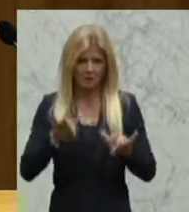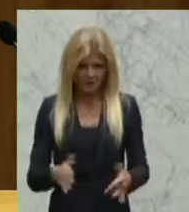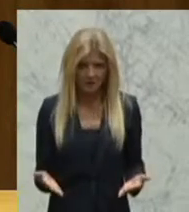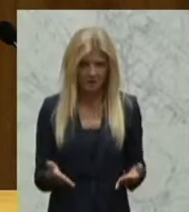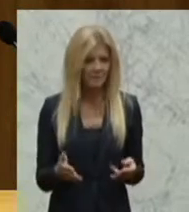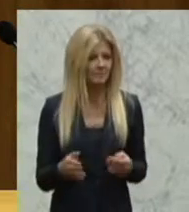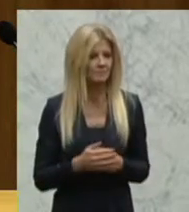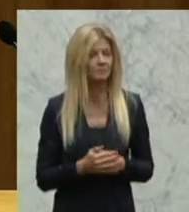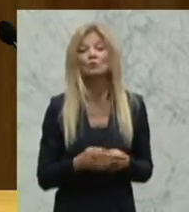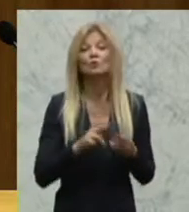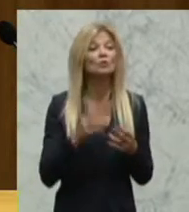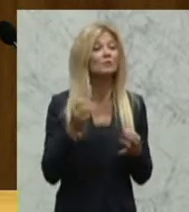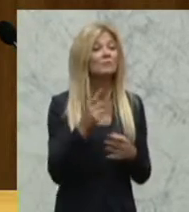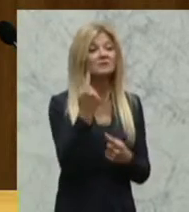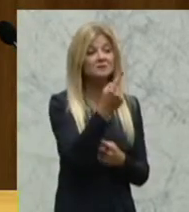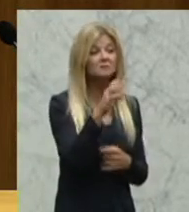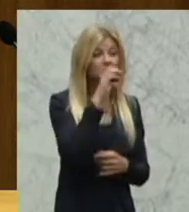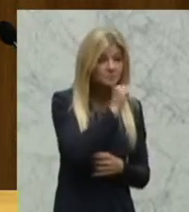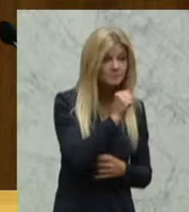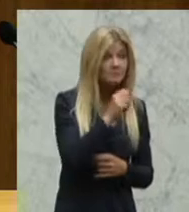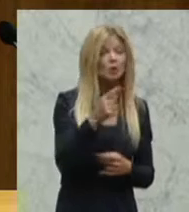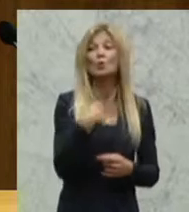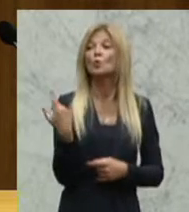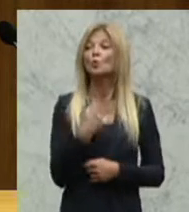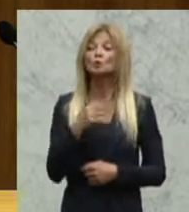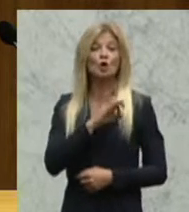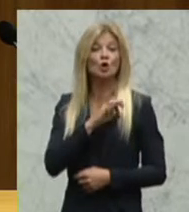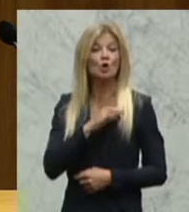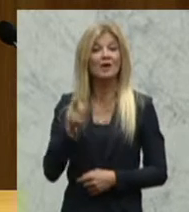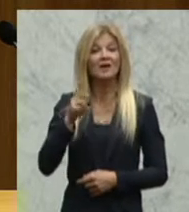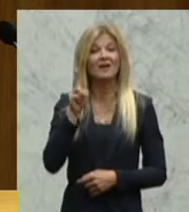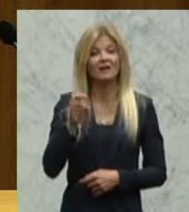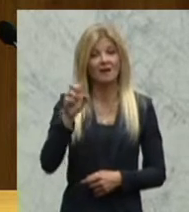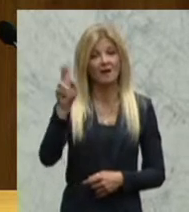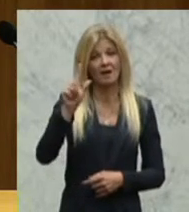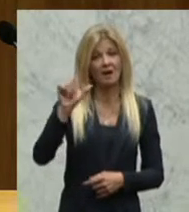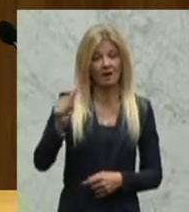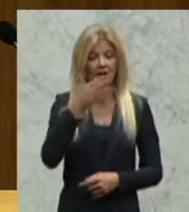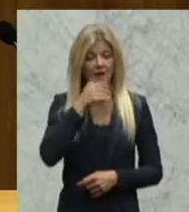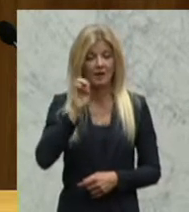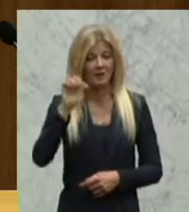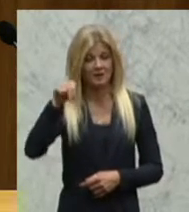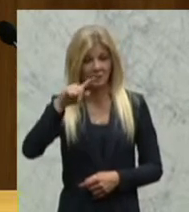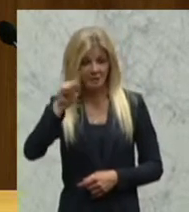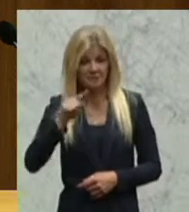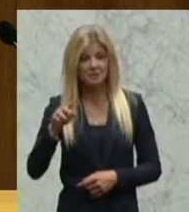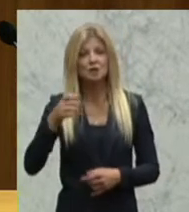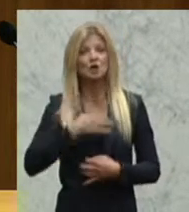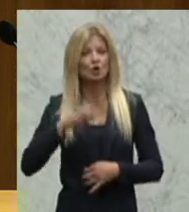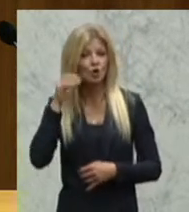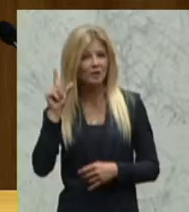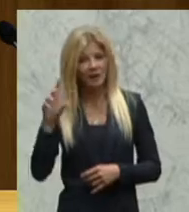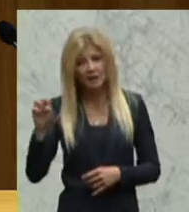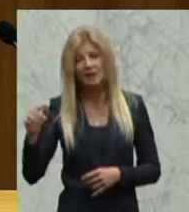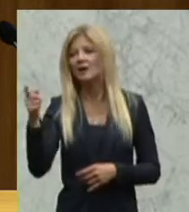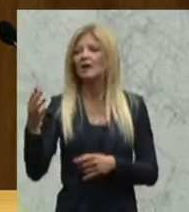unser geschätzter Kollege Karl-Heinz Töchterle maßgeblich an der Entwicklung dieser Angebote beteiligt war. Und an dieser Stelle